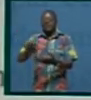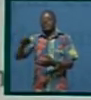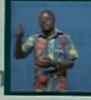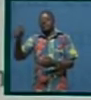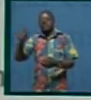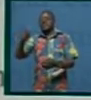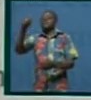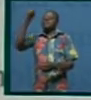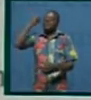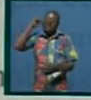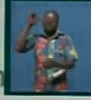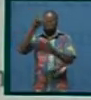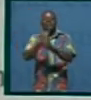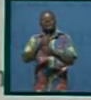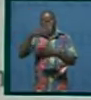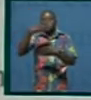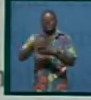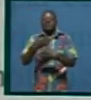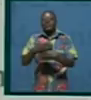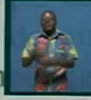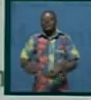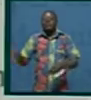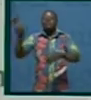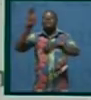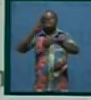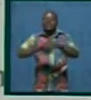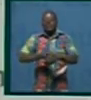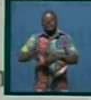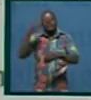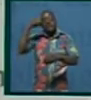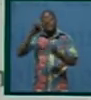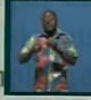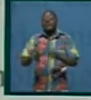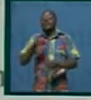prendre la porte, l'ANC avait déposé une motion de défiance qui allait être